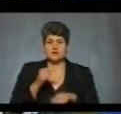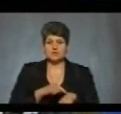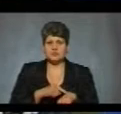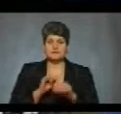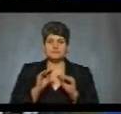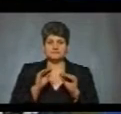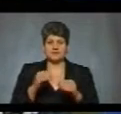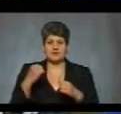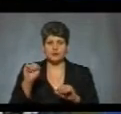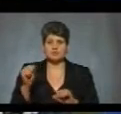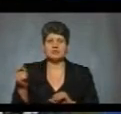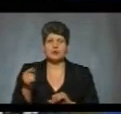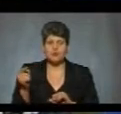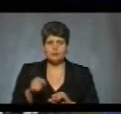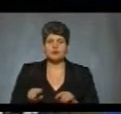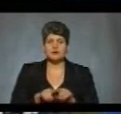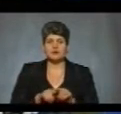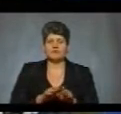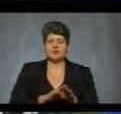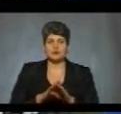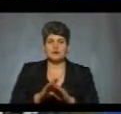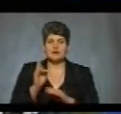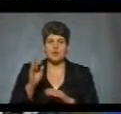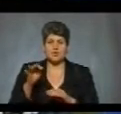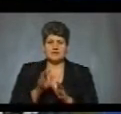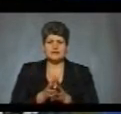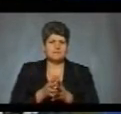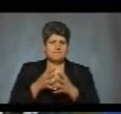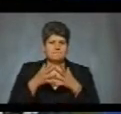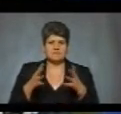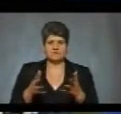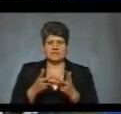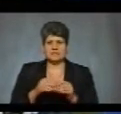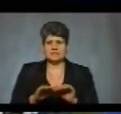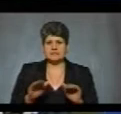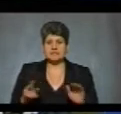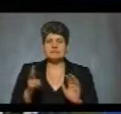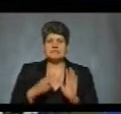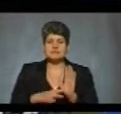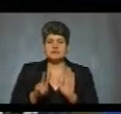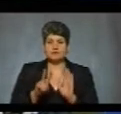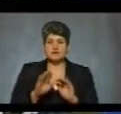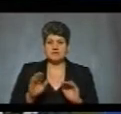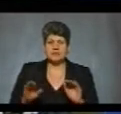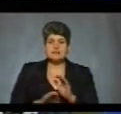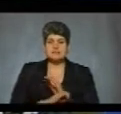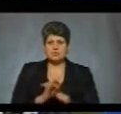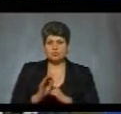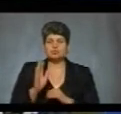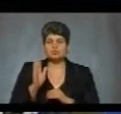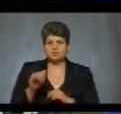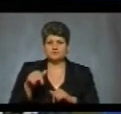встановлення рекорду Тернополя – одночасного виконання коляди найбільшою кількістю людей. 72 дітей зі Сходу